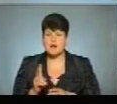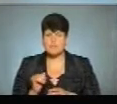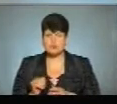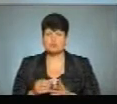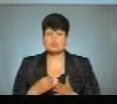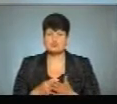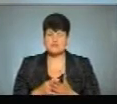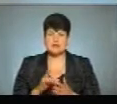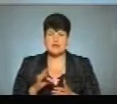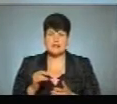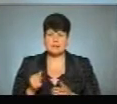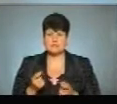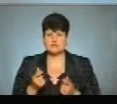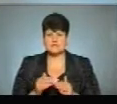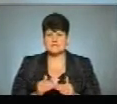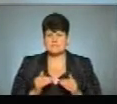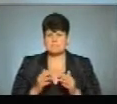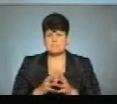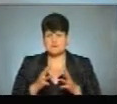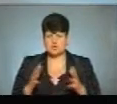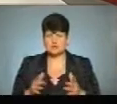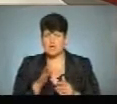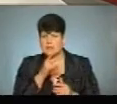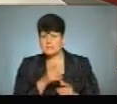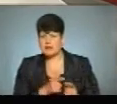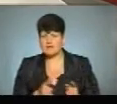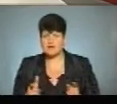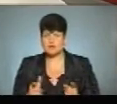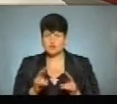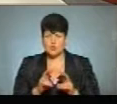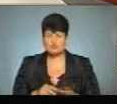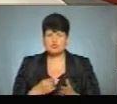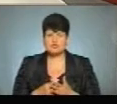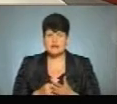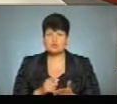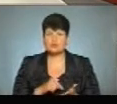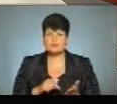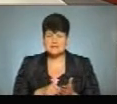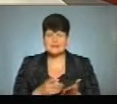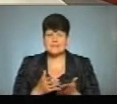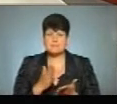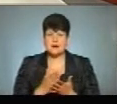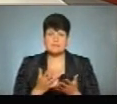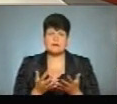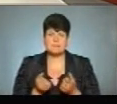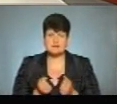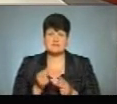бюджетного регламенту, де збільшено трошки тривалість для розгляду самого бюджету міста, проекту бюджету, який мав би прийматися наприкінці кожного року.